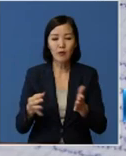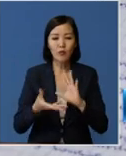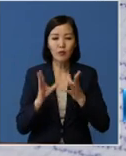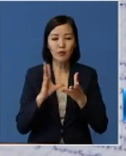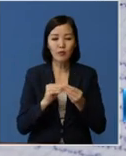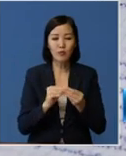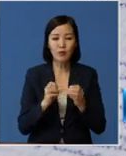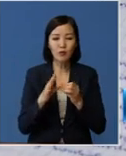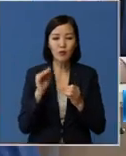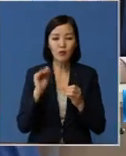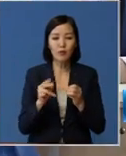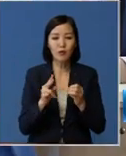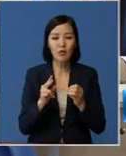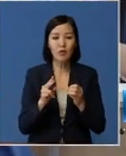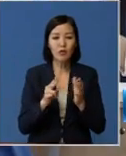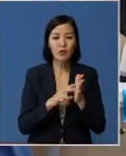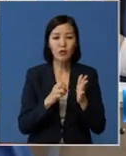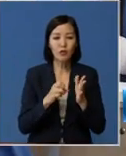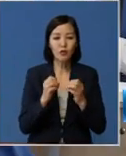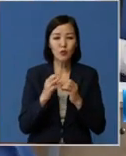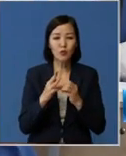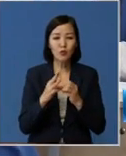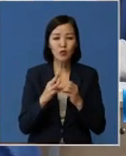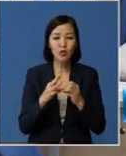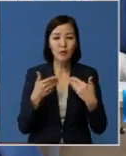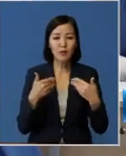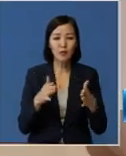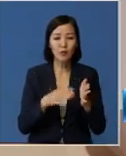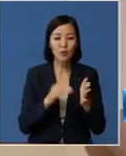биыл 14733 түлек мектеп бітірді. Олардың